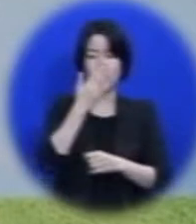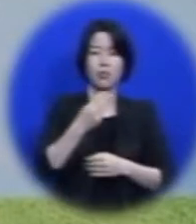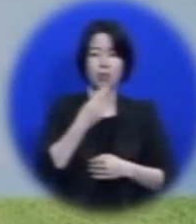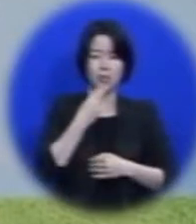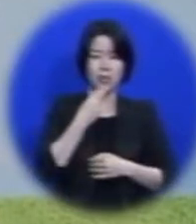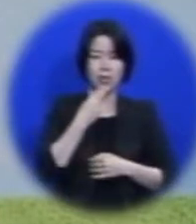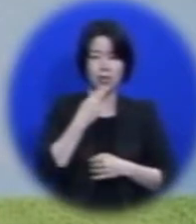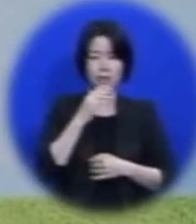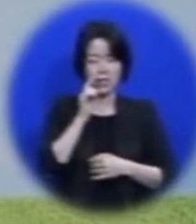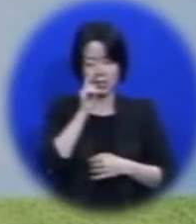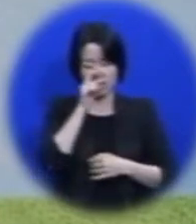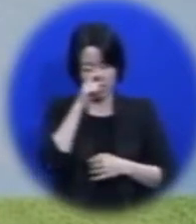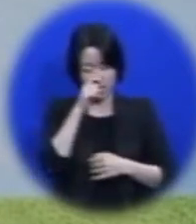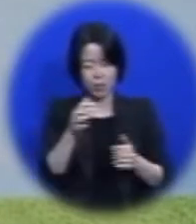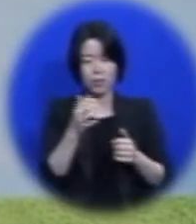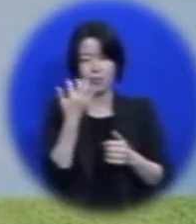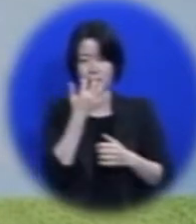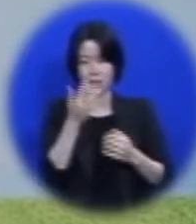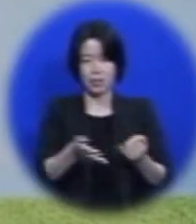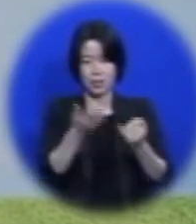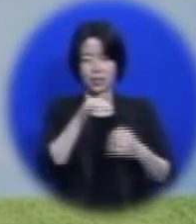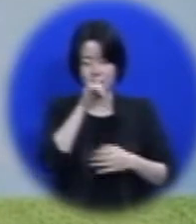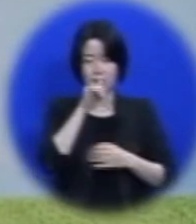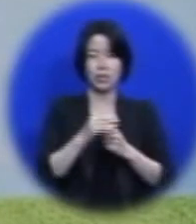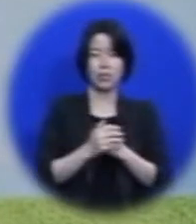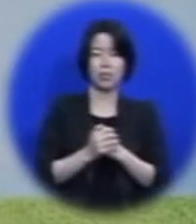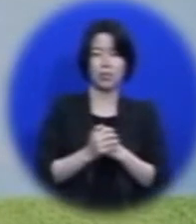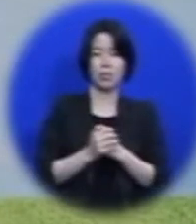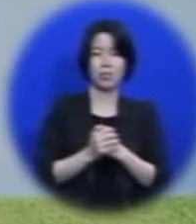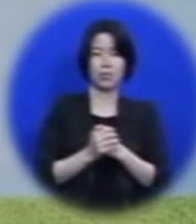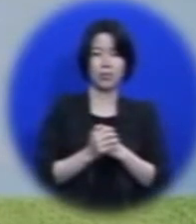추문을 일으키고 있습니다.